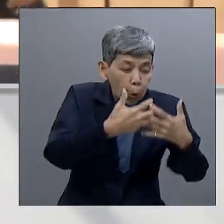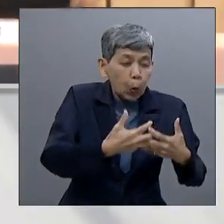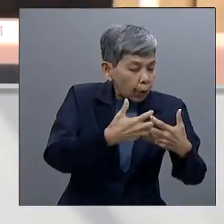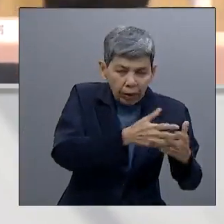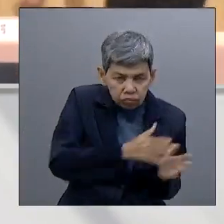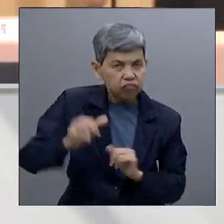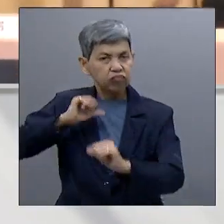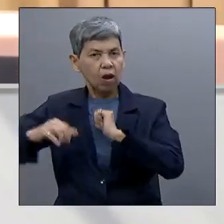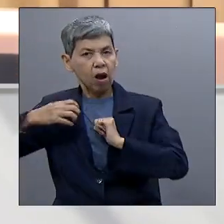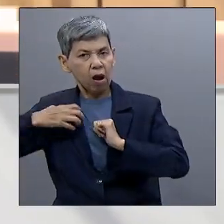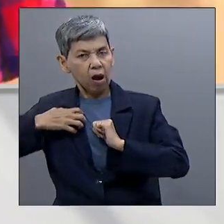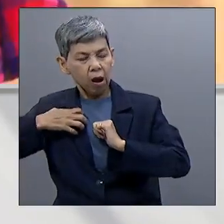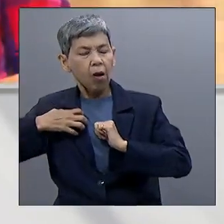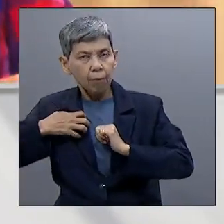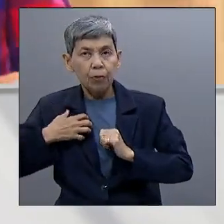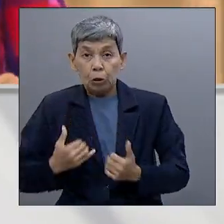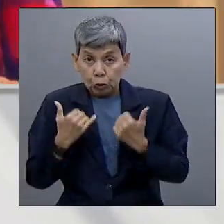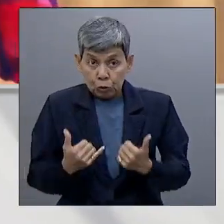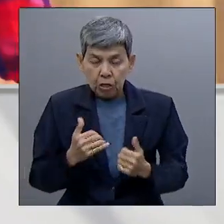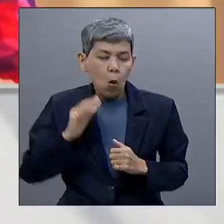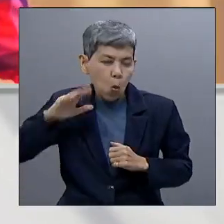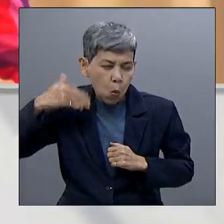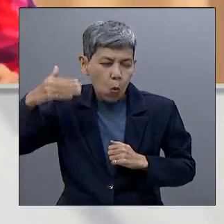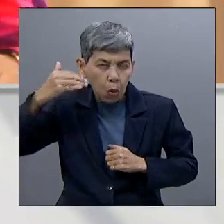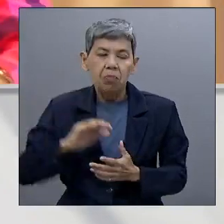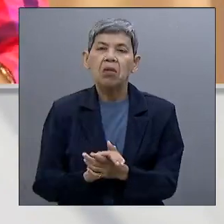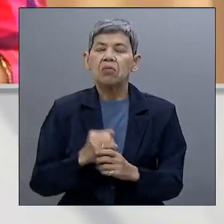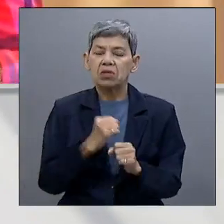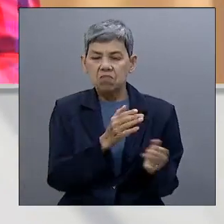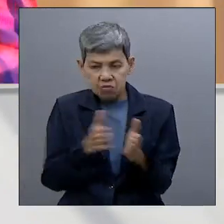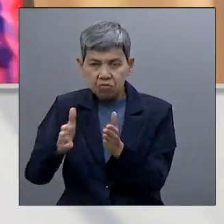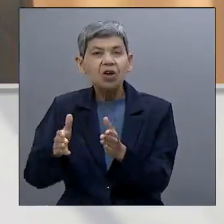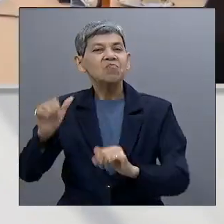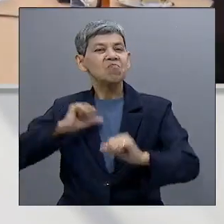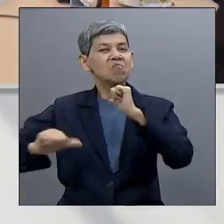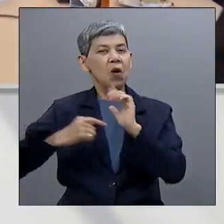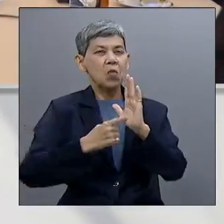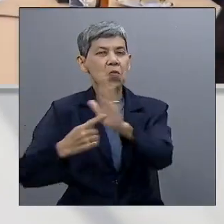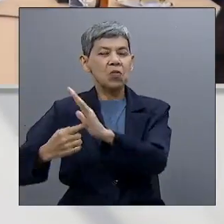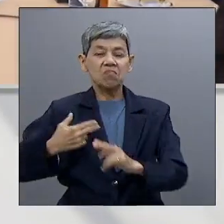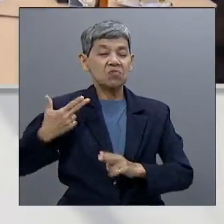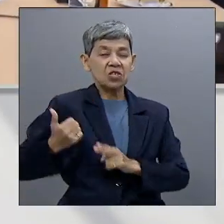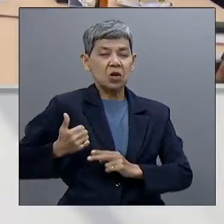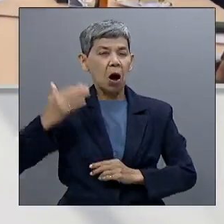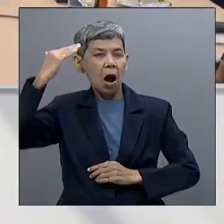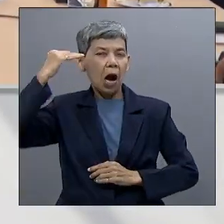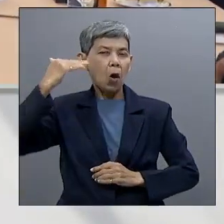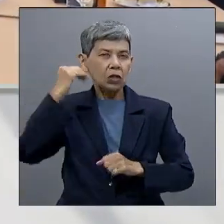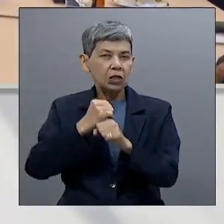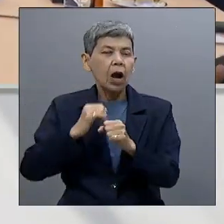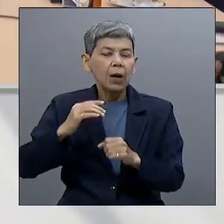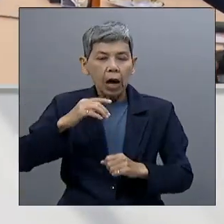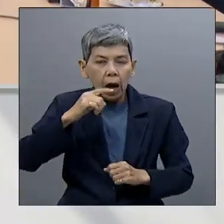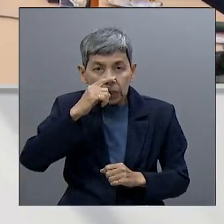ลยีแต่ยอมรับว่าในระยะหลังๆเขาก็หันมาใช้อุตสาหกรรมบันเทิงเป็นซอฟต์พาวเวอร์จริงๆโดยเฉพาะกับประเทศไ